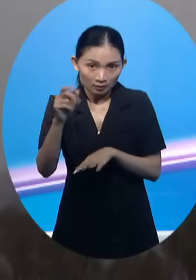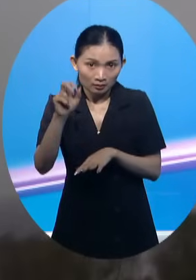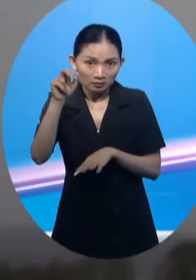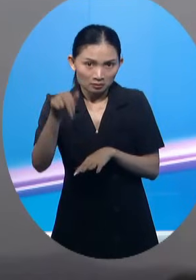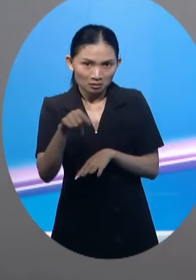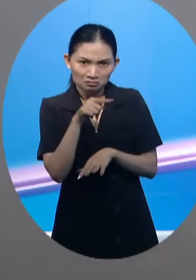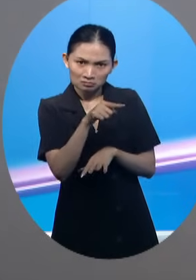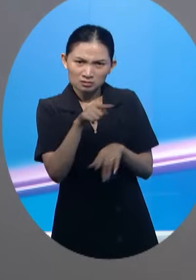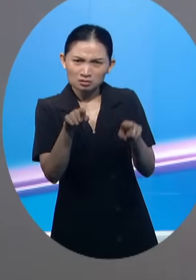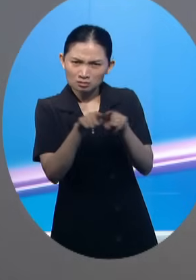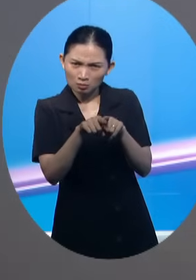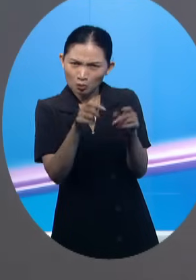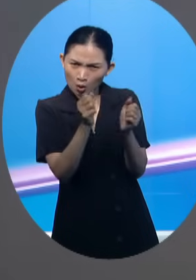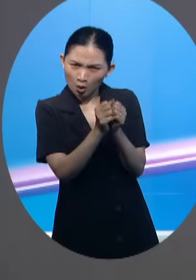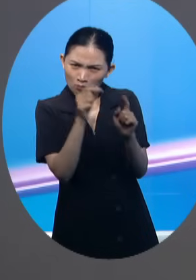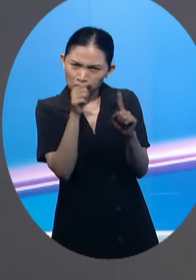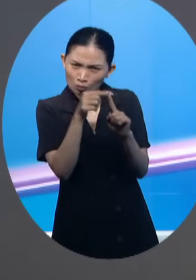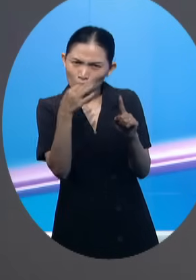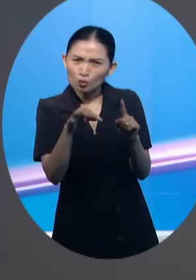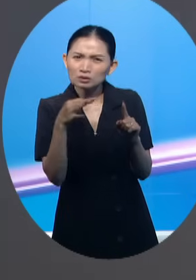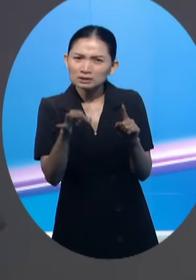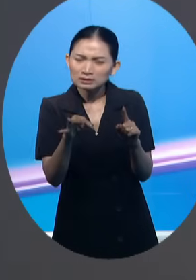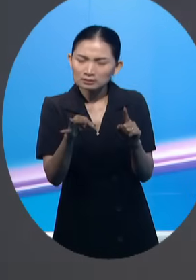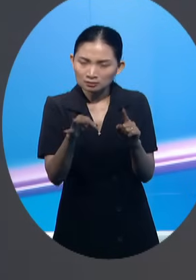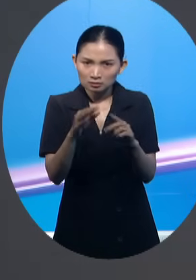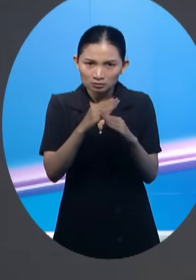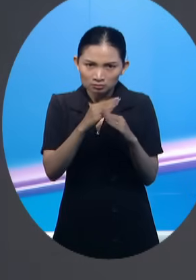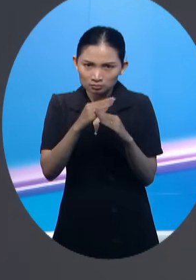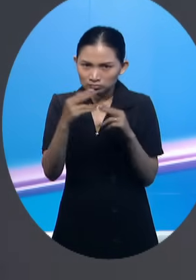một tuyên bố công khai về đối đầu hạt nhân. Bình